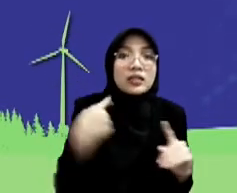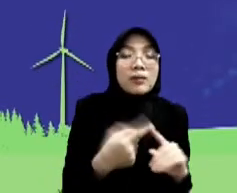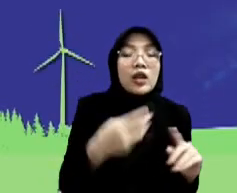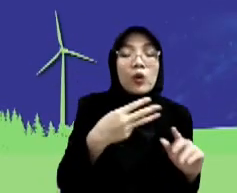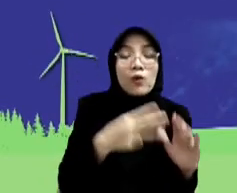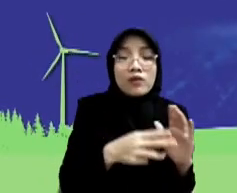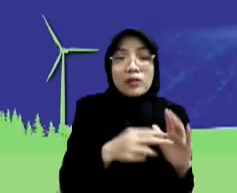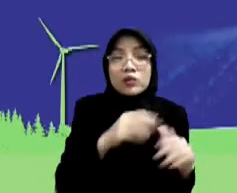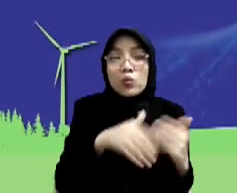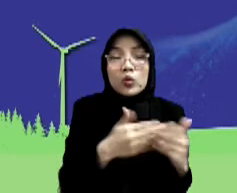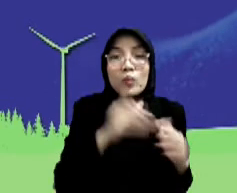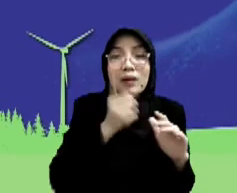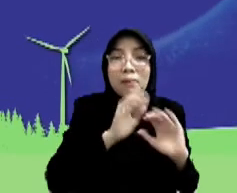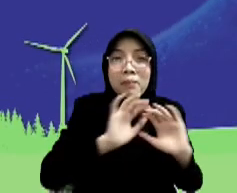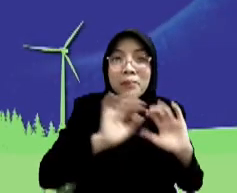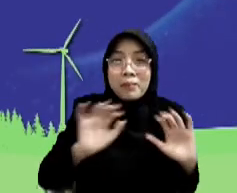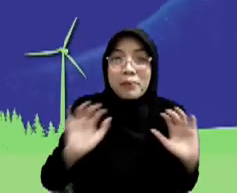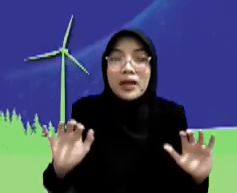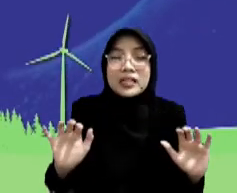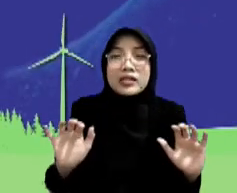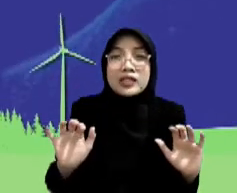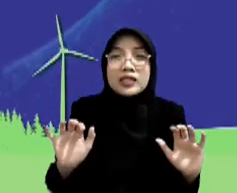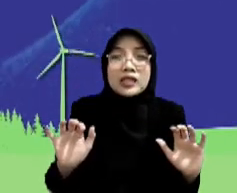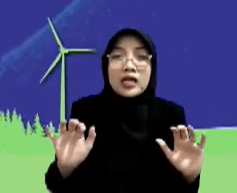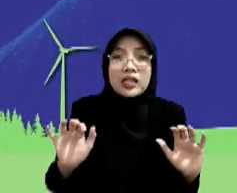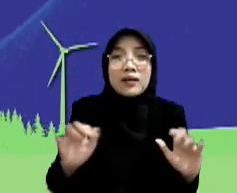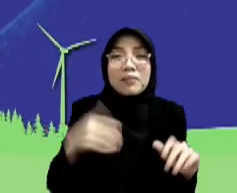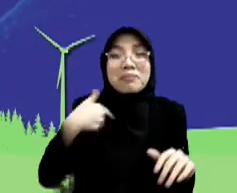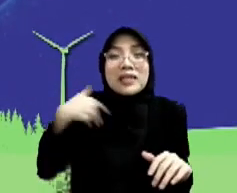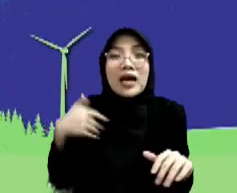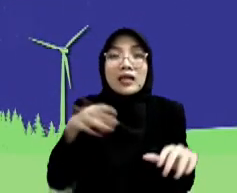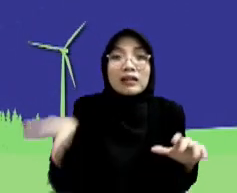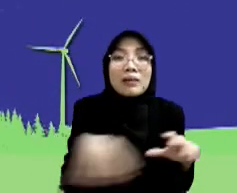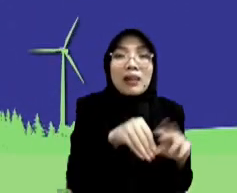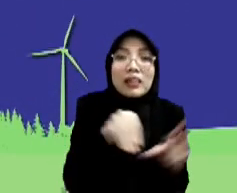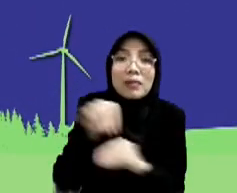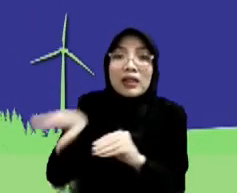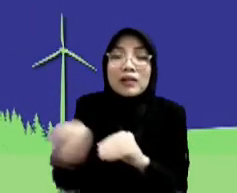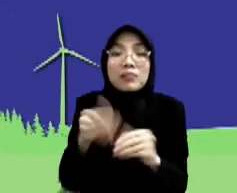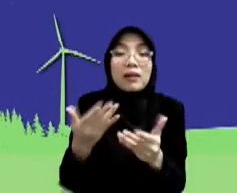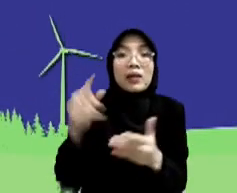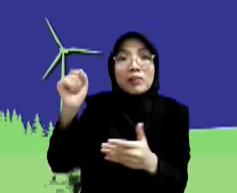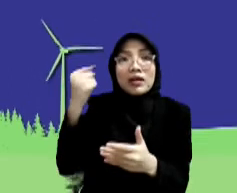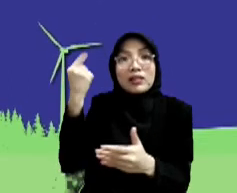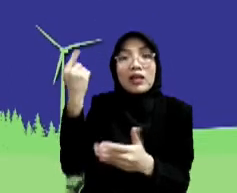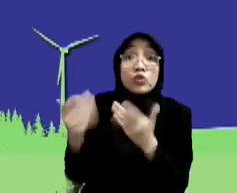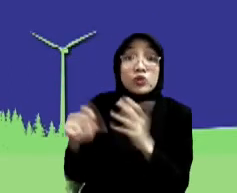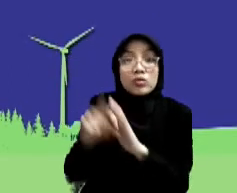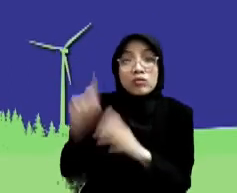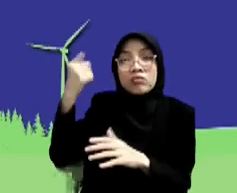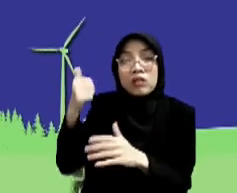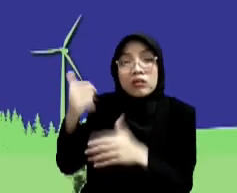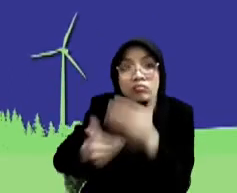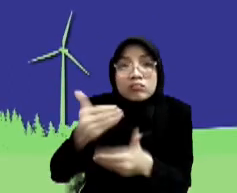kan sehingga di sana ada banyak ee ada banyak tangan ada banyak pihak yang terlibat mulai Bagaimana government itu Katakanlah bisa menerapkan